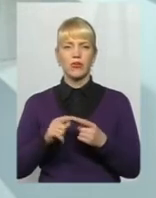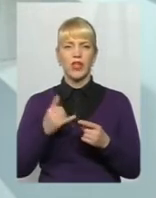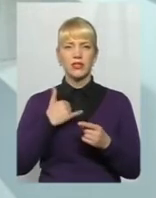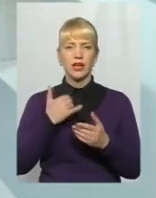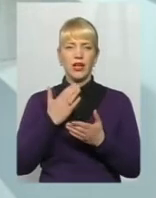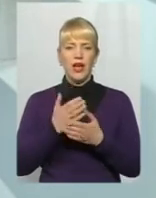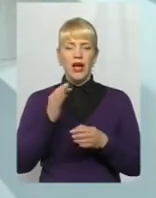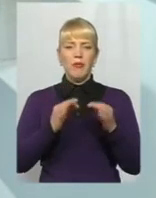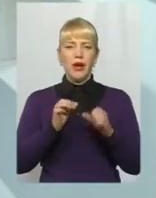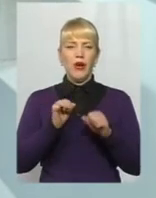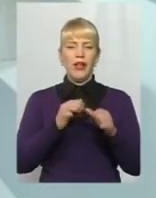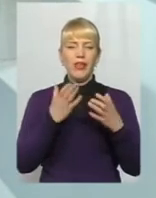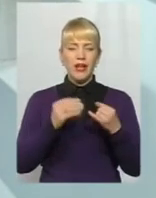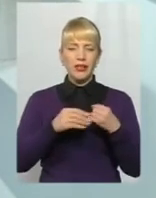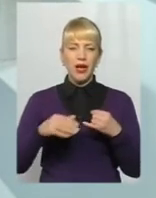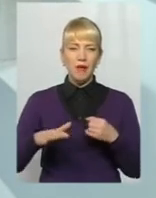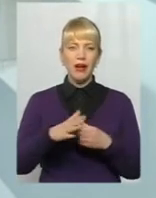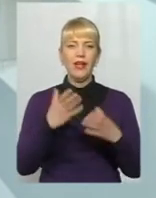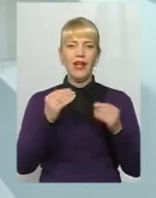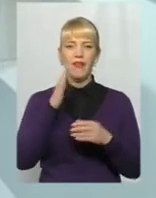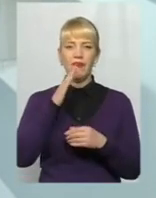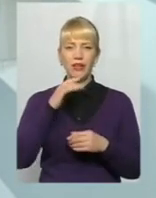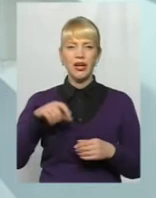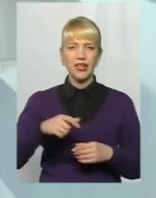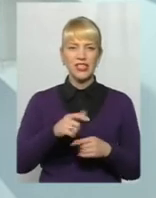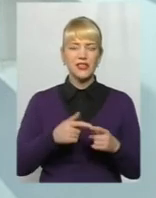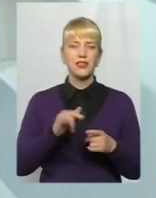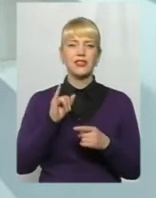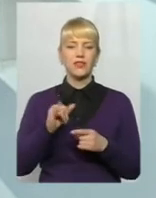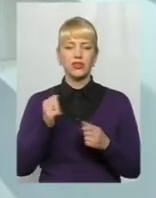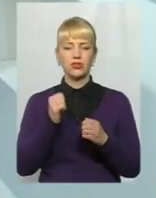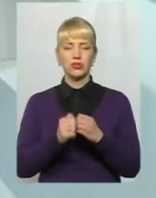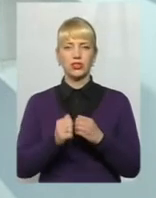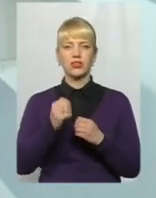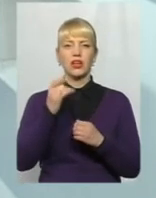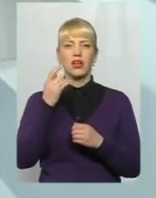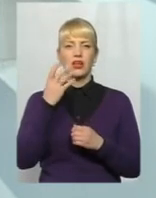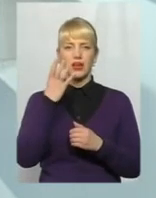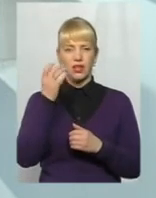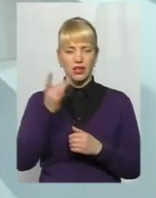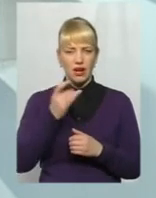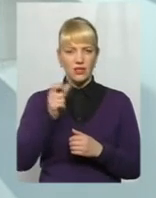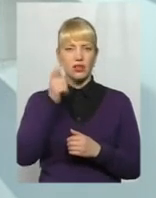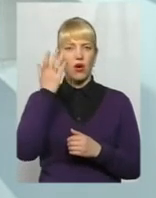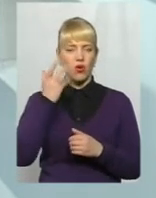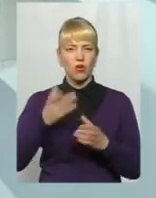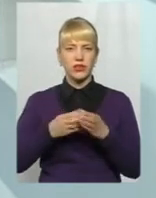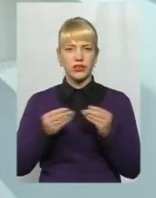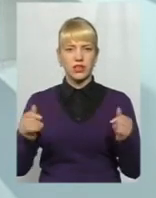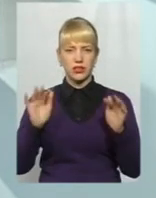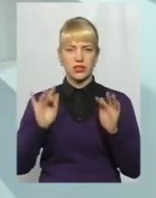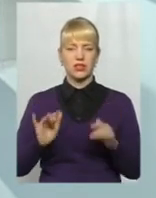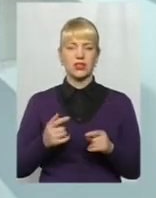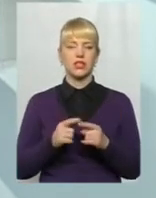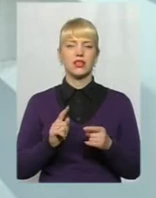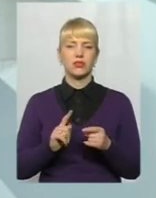День землі, і День водних ресурсів. І тому, звичайно, кожного року, як сходить сніг, ми проводимо такі заходи. Місячний благоустрій